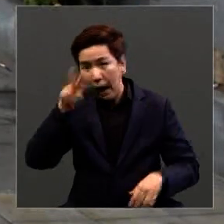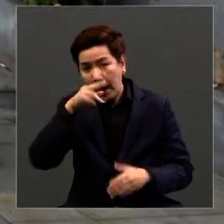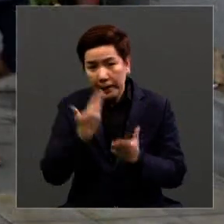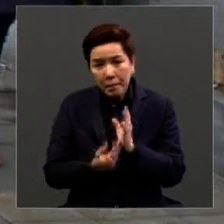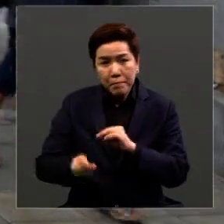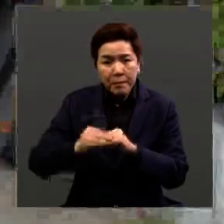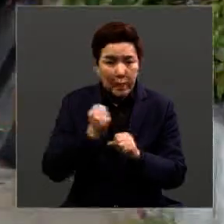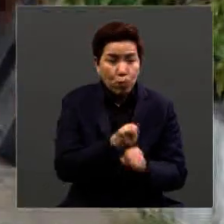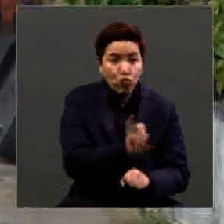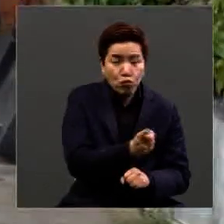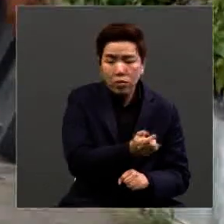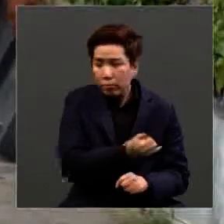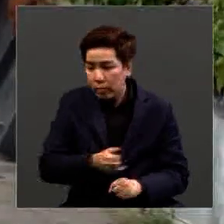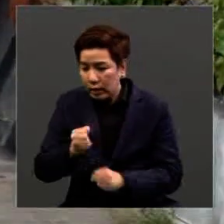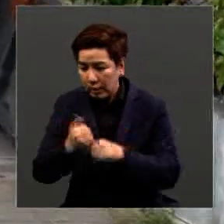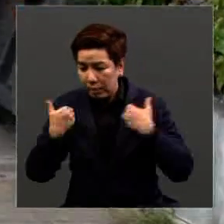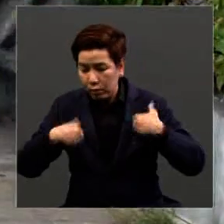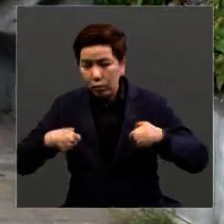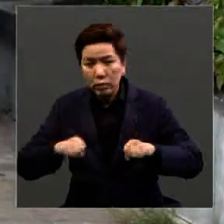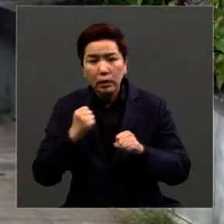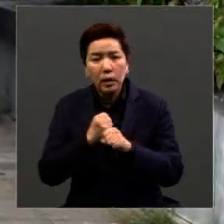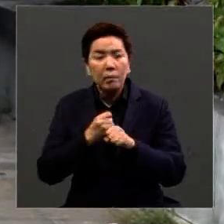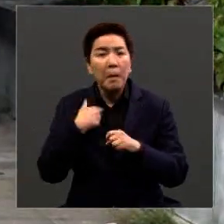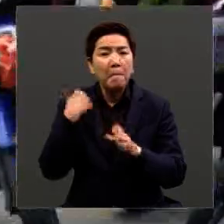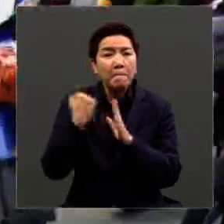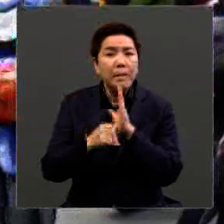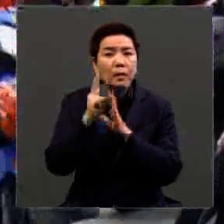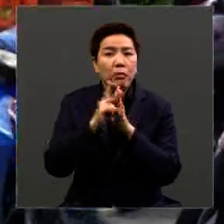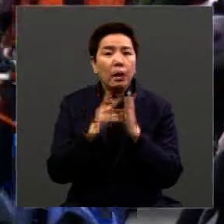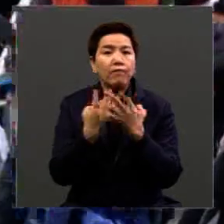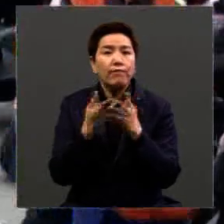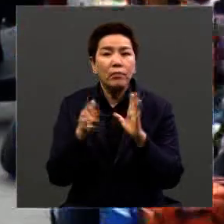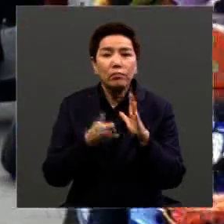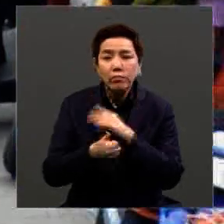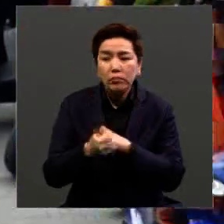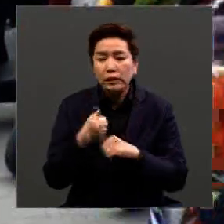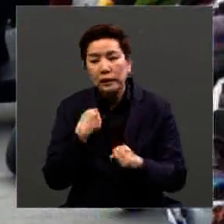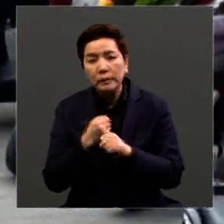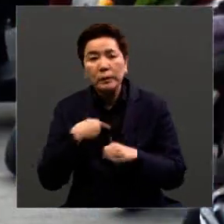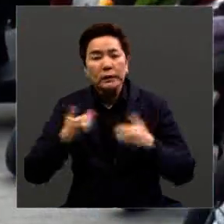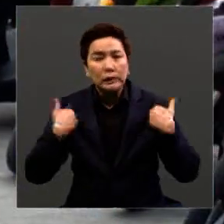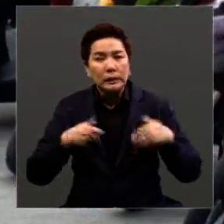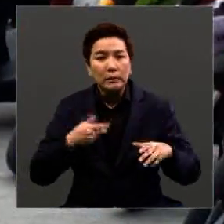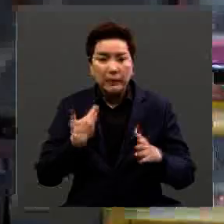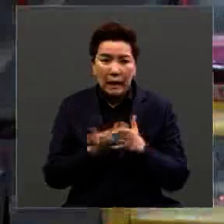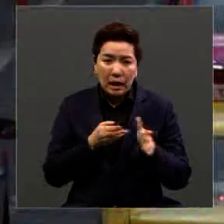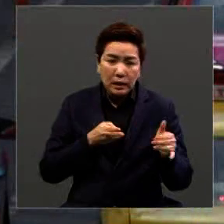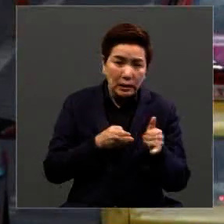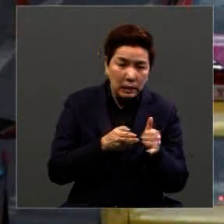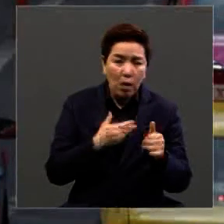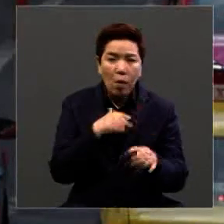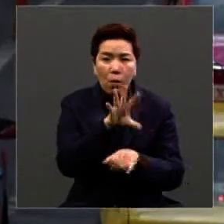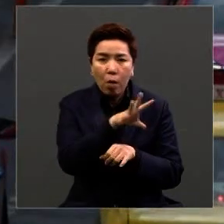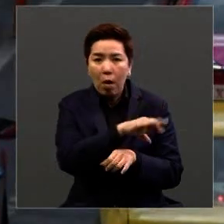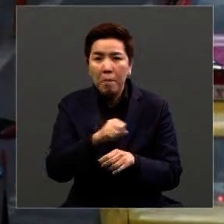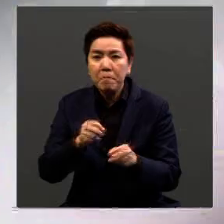ได้เสริมจากงานประจำรวมถึงผู้ที่พ้นจากการต้องคดีจึงเกิดปัญหาตามมาทั้งการก่อเหตุชิงทรัพย์ลวงผู้โดยส